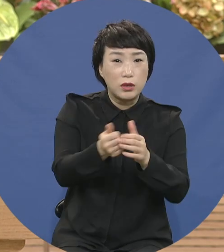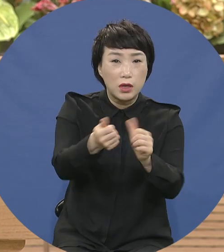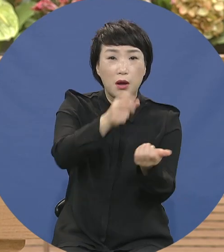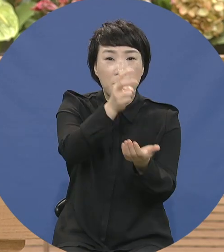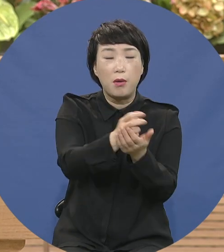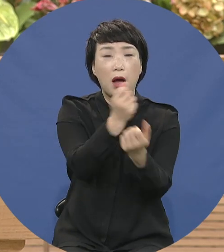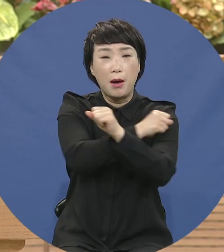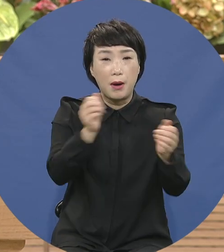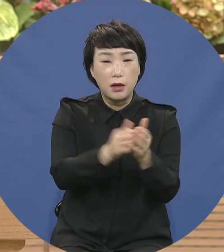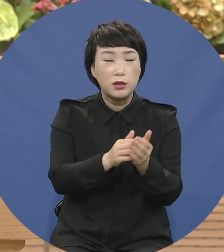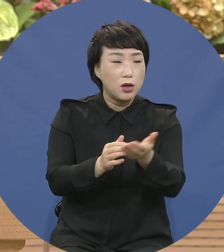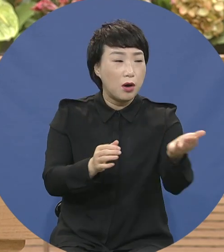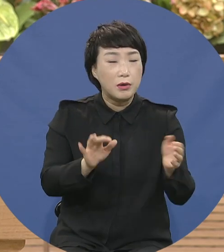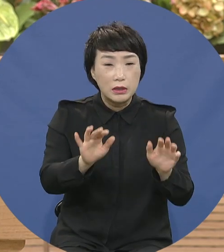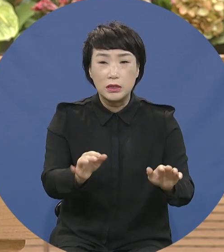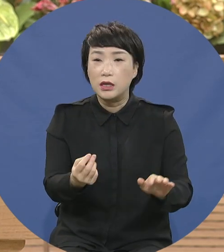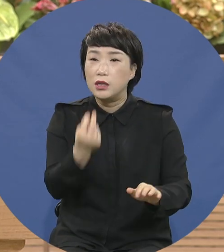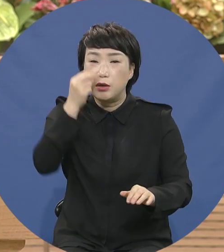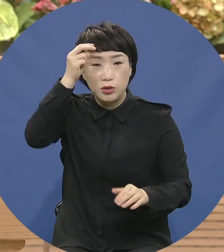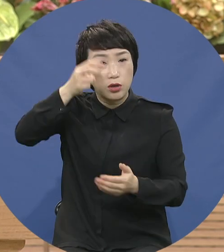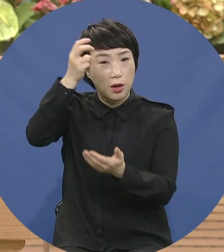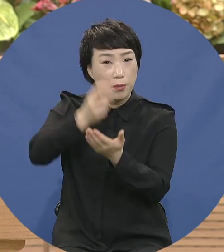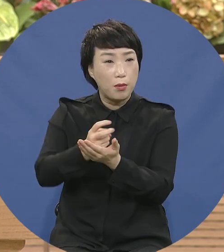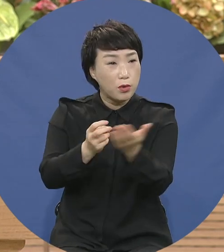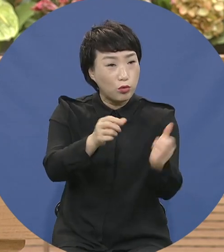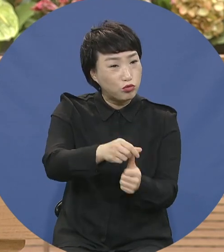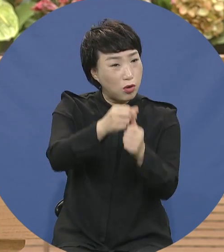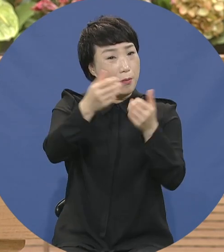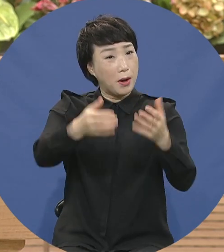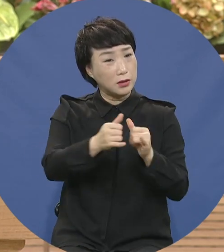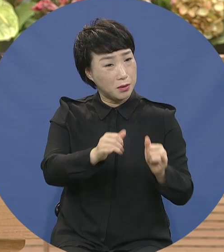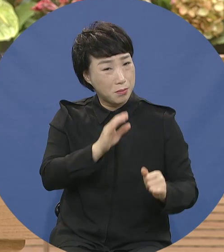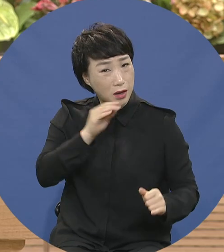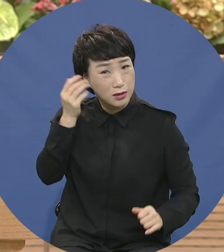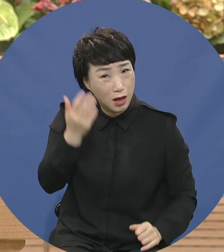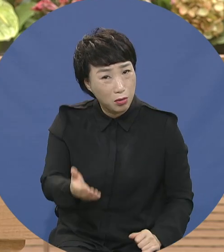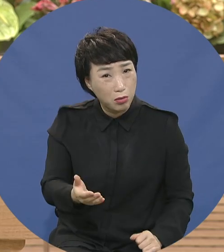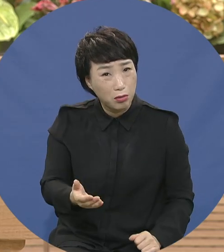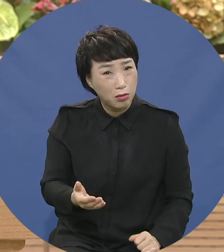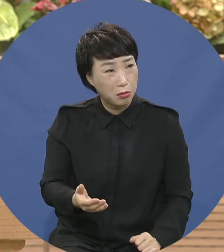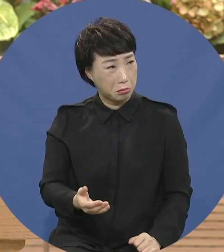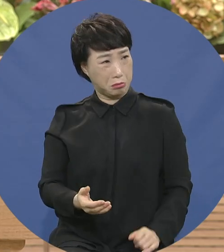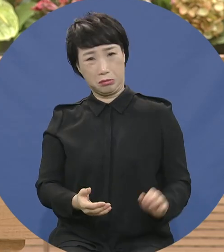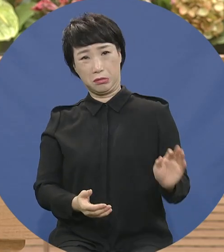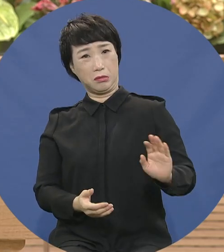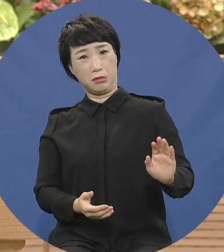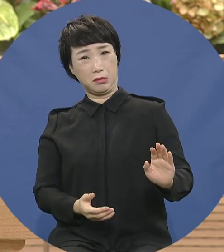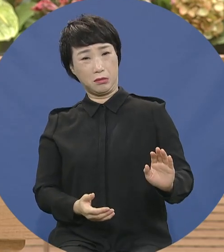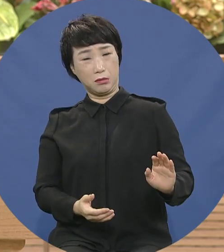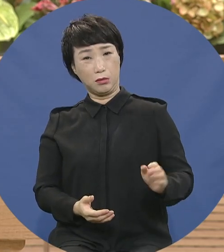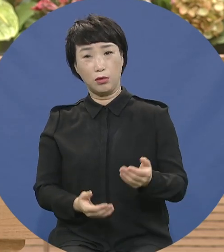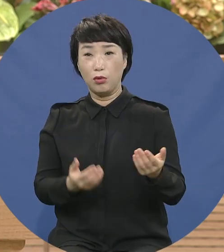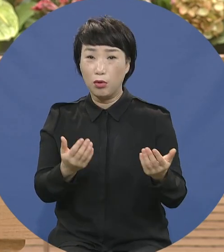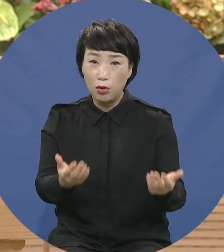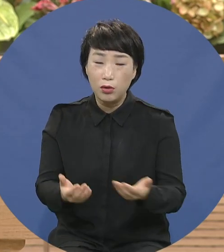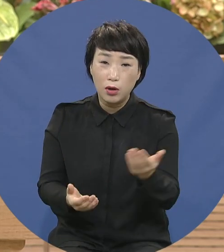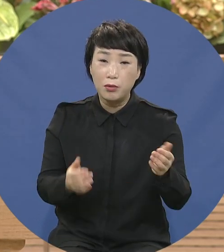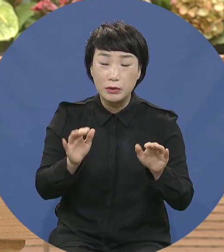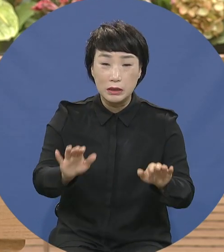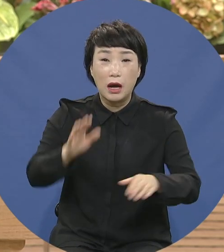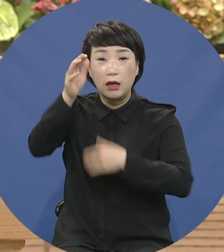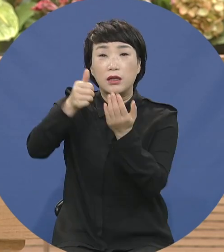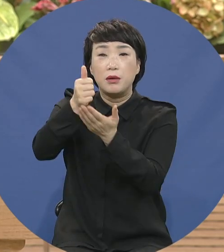해방시켜 생명의 성령의 법으로 구원받은 자라고 누가 인정할 수 있겠는가?